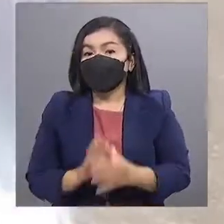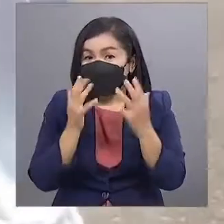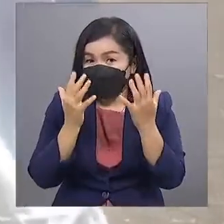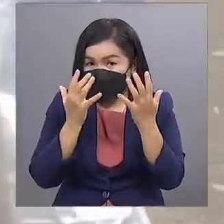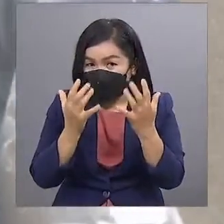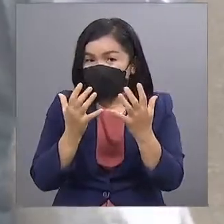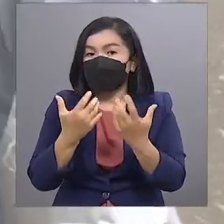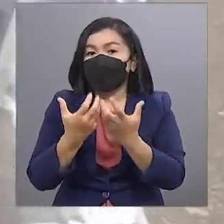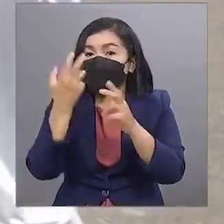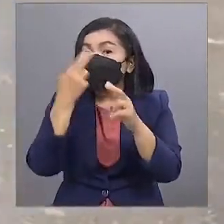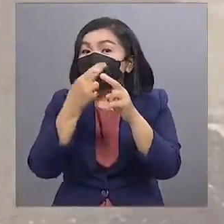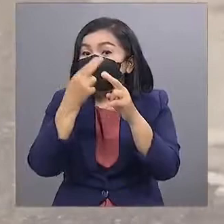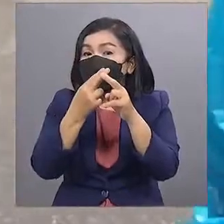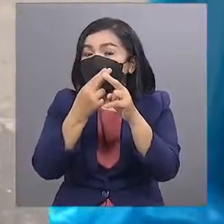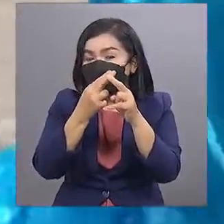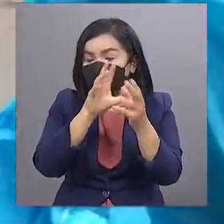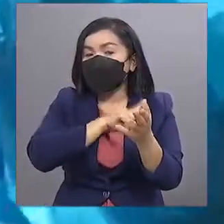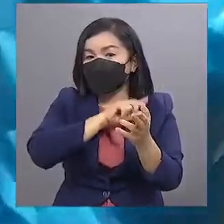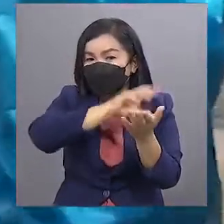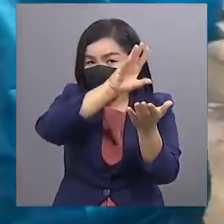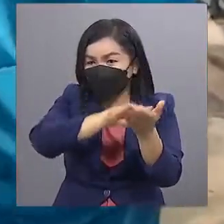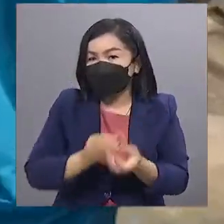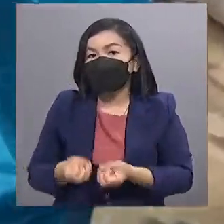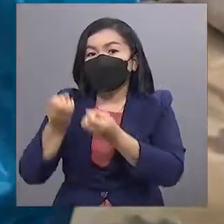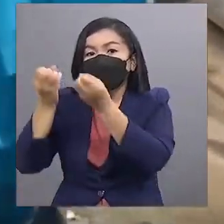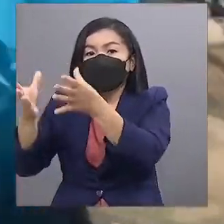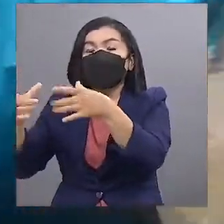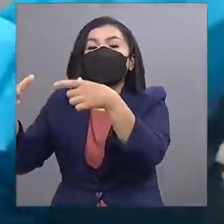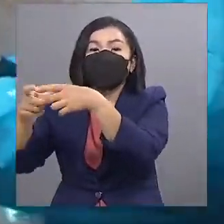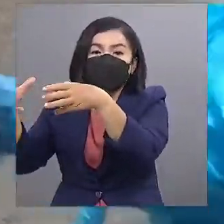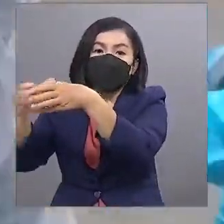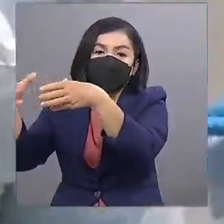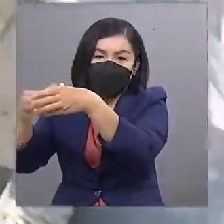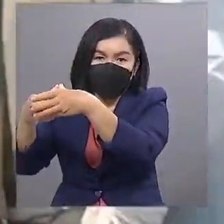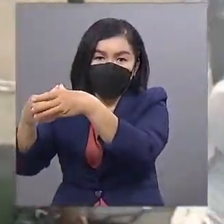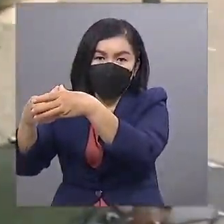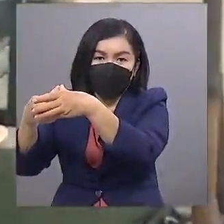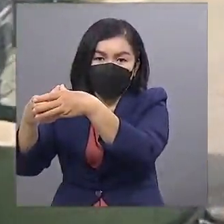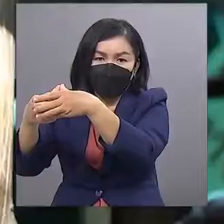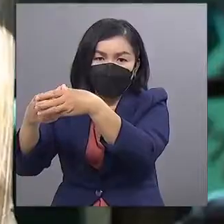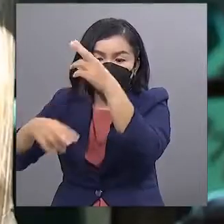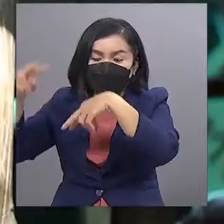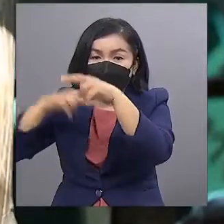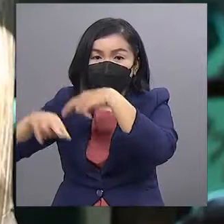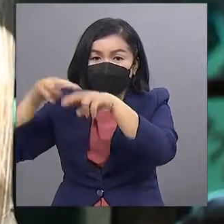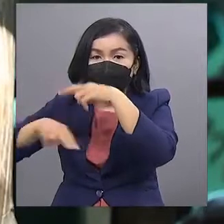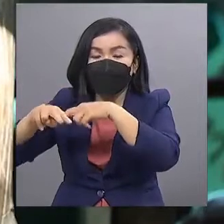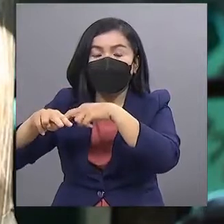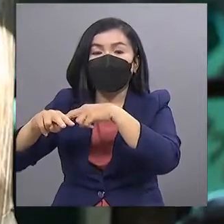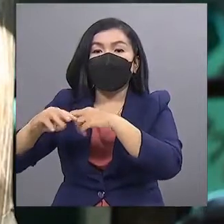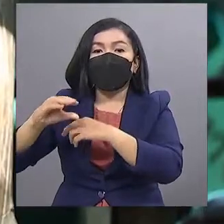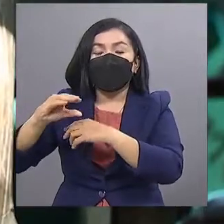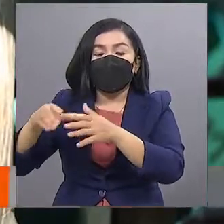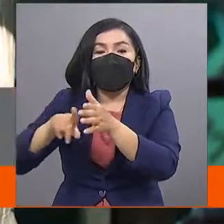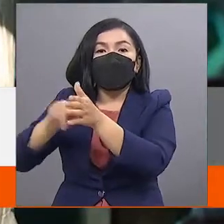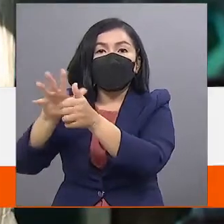ายชื่อนะครับให้ทมโควิเซลำนะครอเป็บพ้บเราก็ม